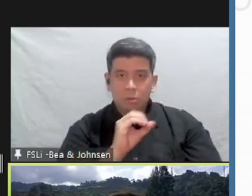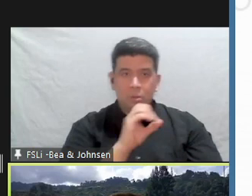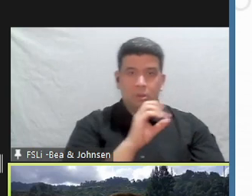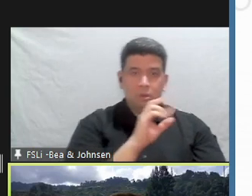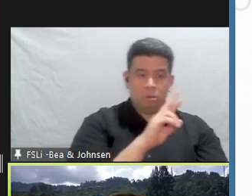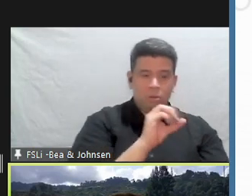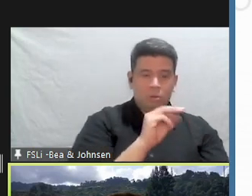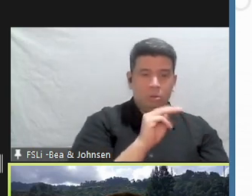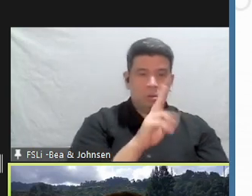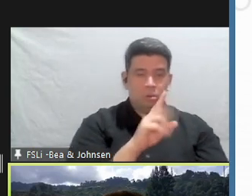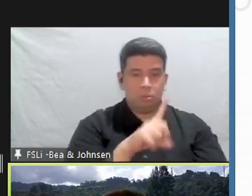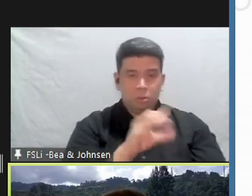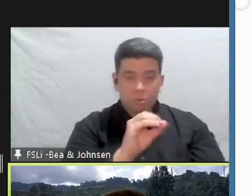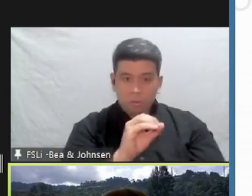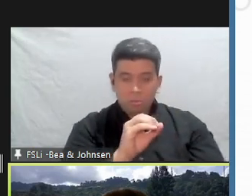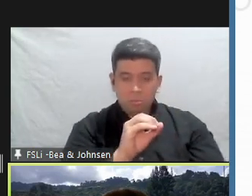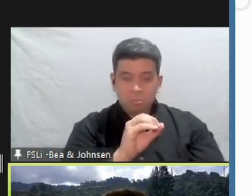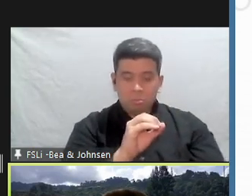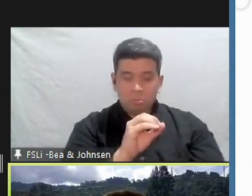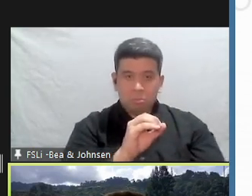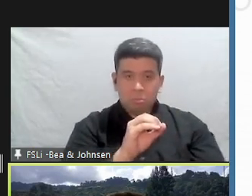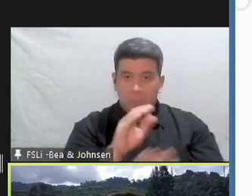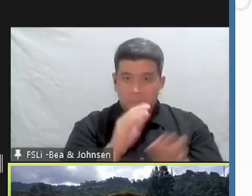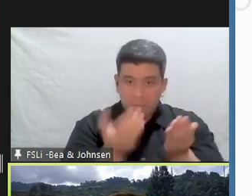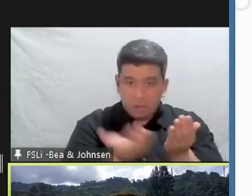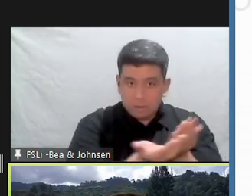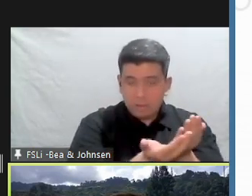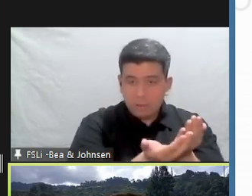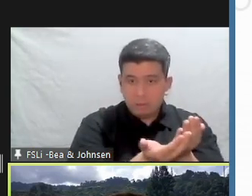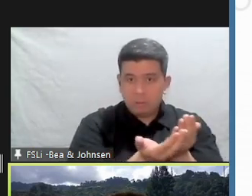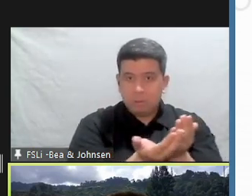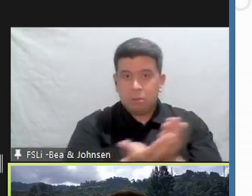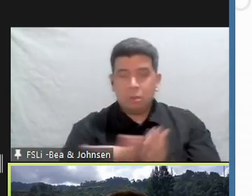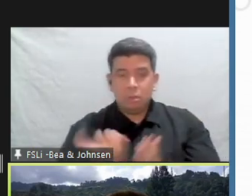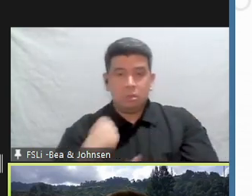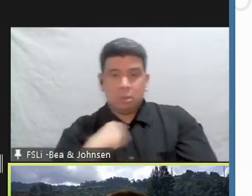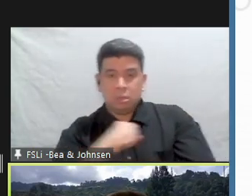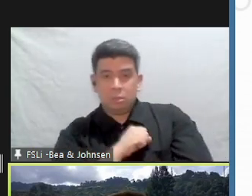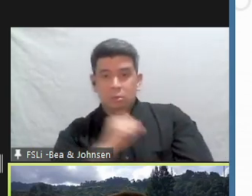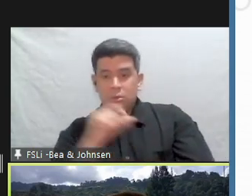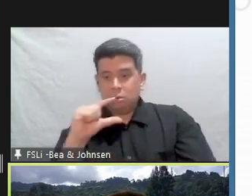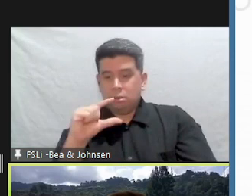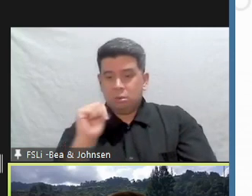Pasig at pati si Senator Gatchalian